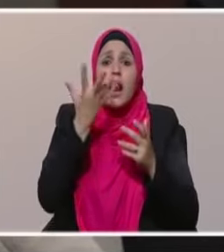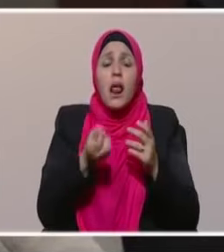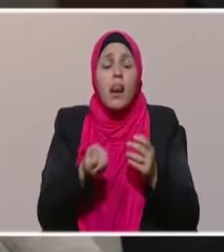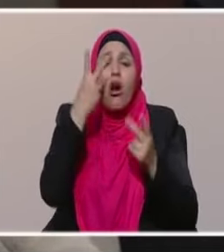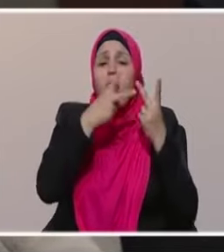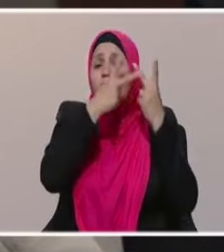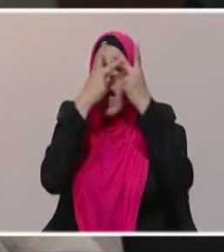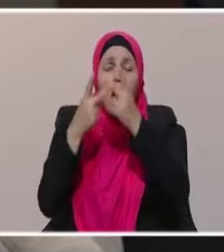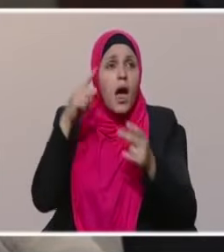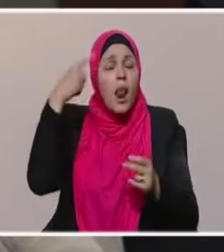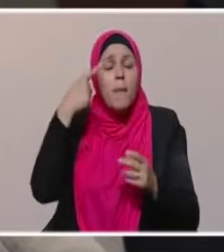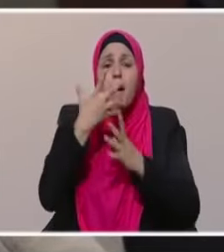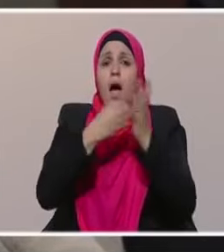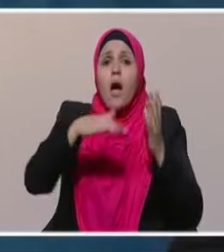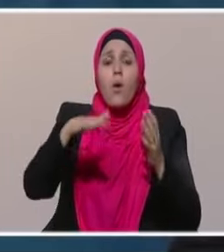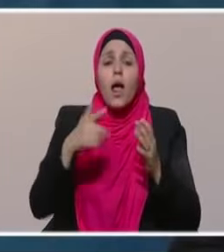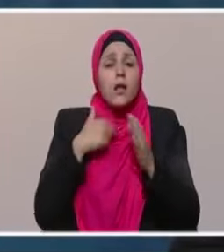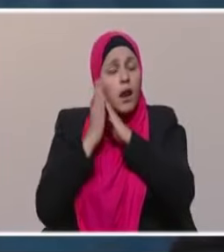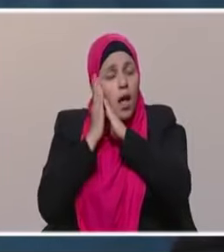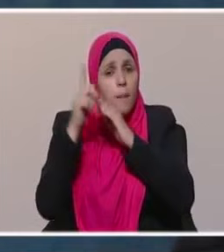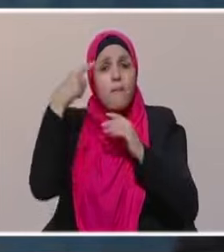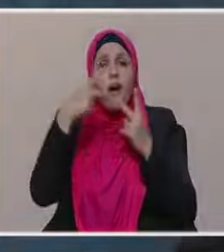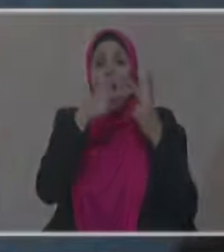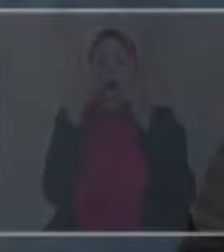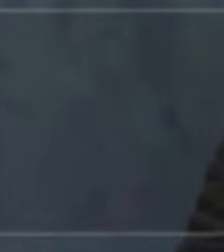بتحلم بيهم، بتحلم وهي صاحية وهي نايمة بيهم.